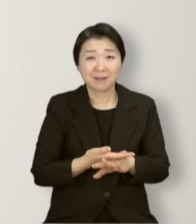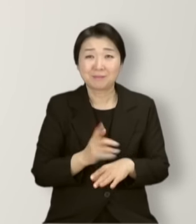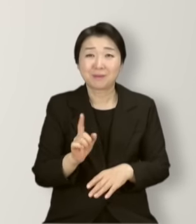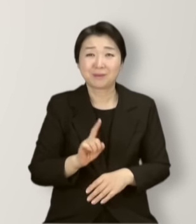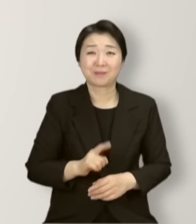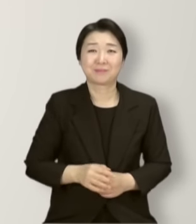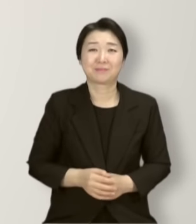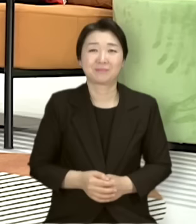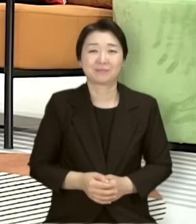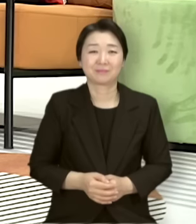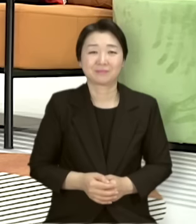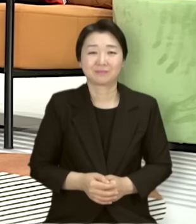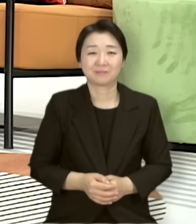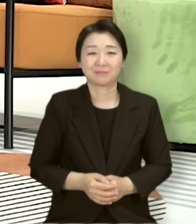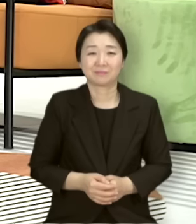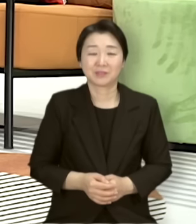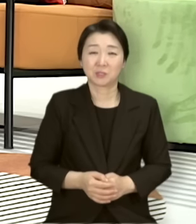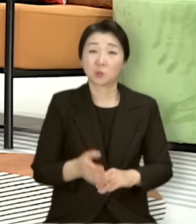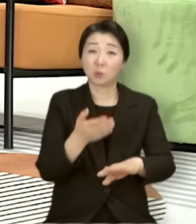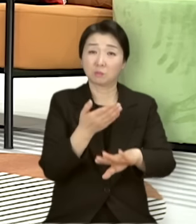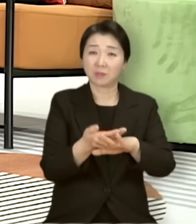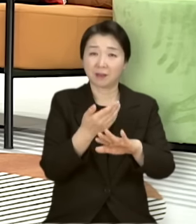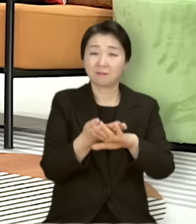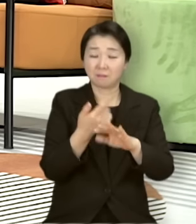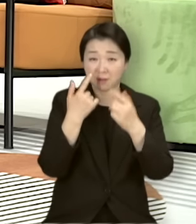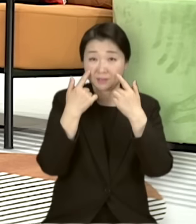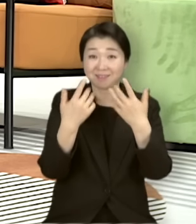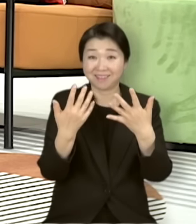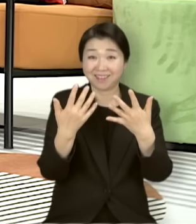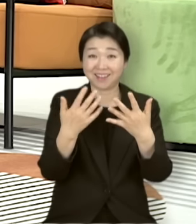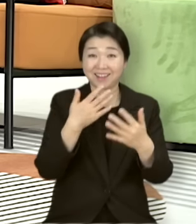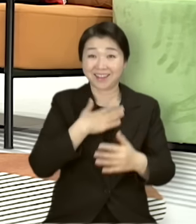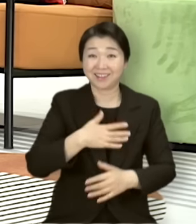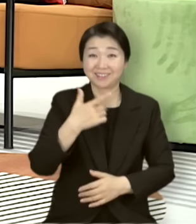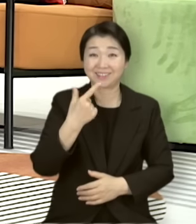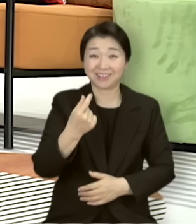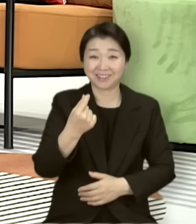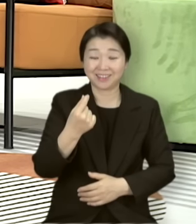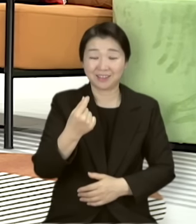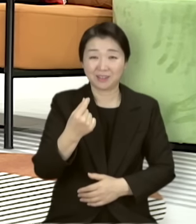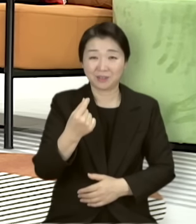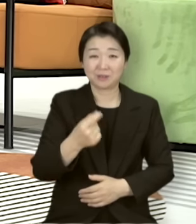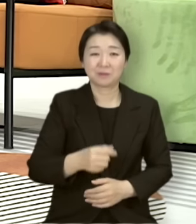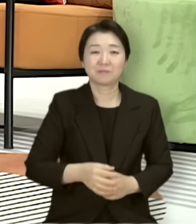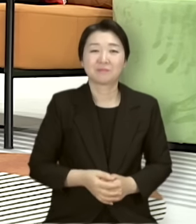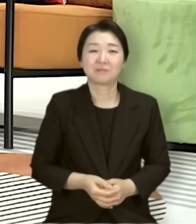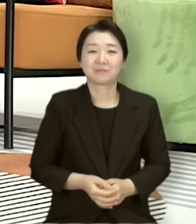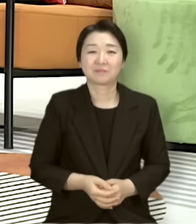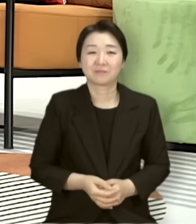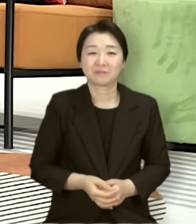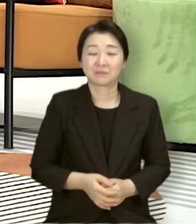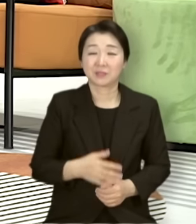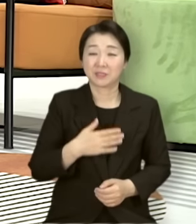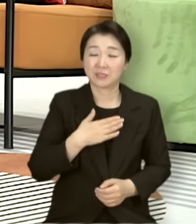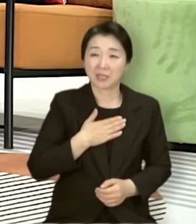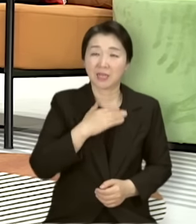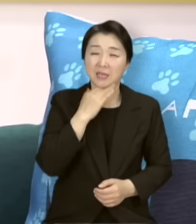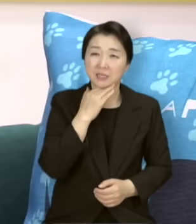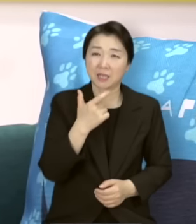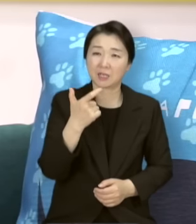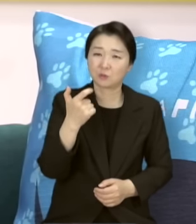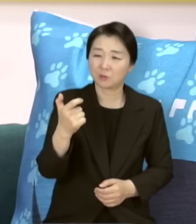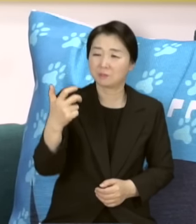틀린가요? 좀 다른 거는 확실히 있지요. 네. 그리고 저처럼 이제 60대 후반